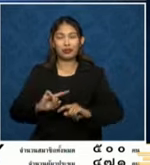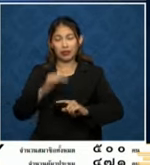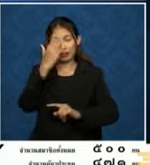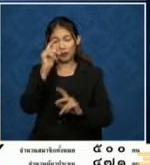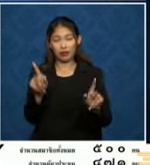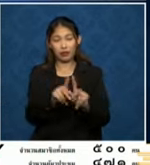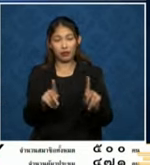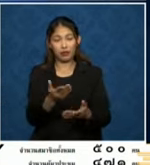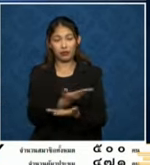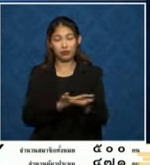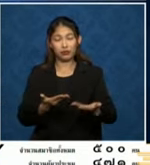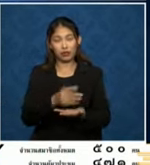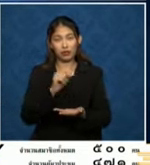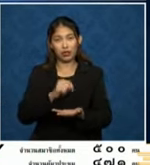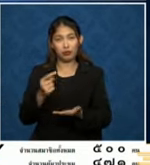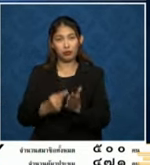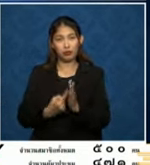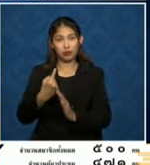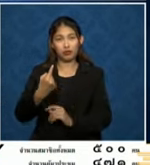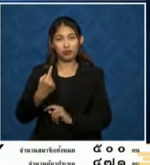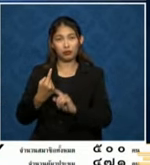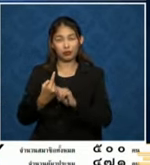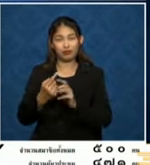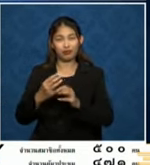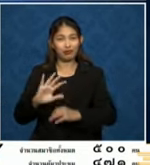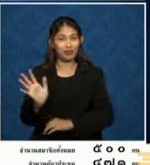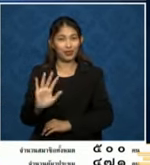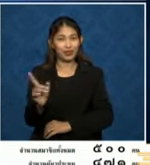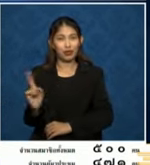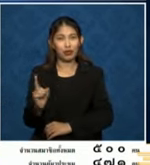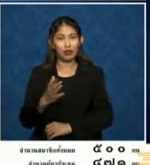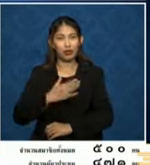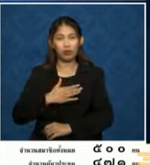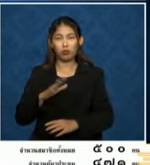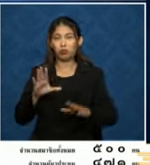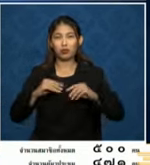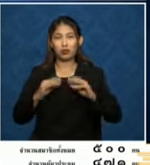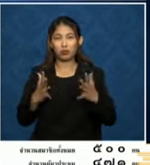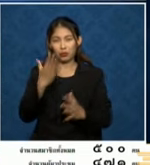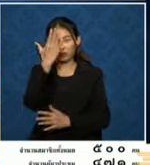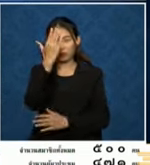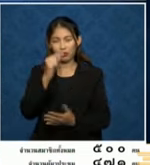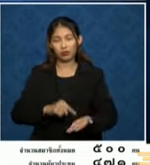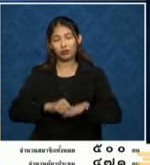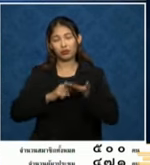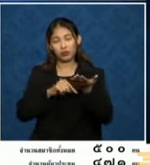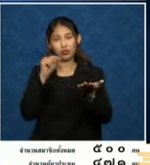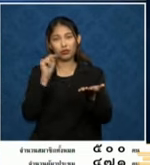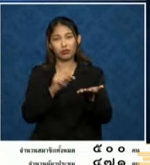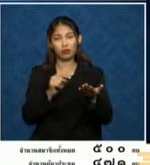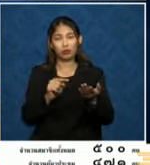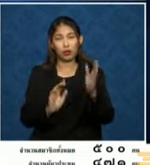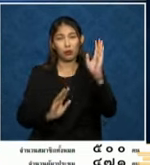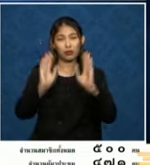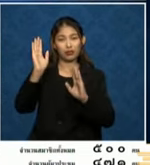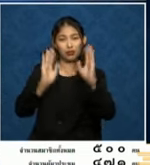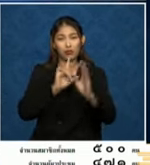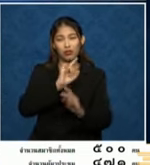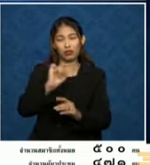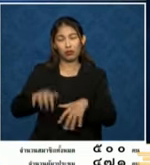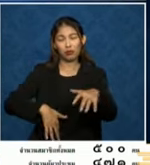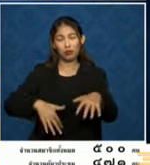การศึกษานี้ขึ้นมาตั้งแต่ต้นและก็ไม่ใช่ครับเพราะว่าผมไม่เห็นด้วยกับผลลัพธ์ของข้อเสนอเกี่ยวกับคำถามประชามติที่คณะกรรม